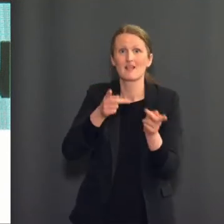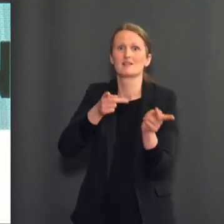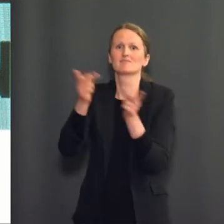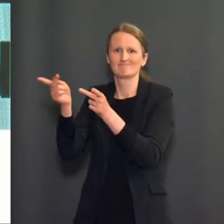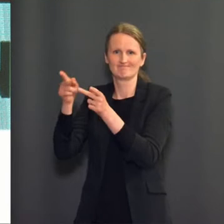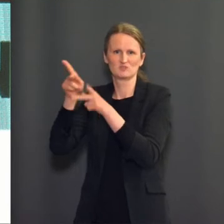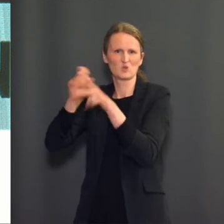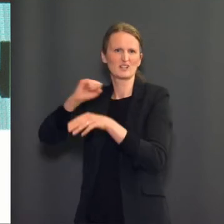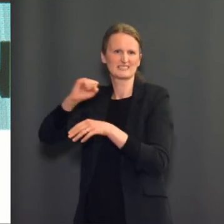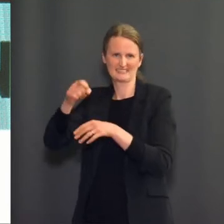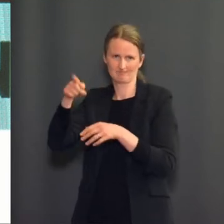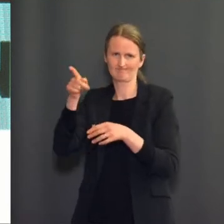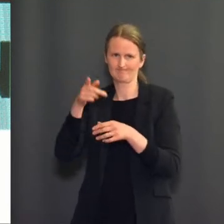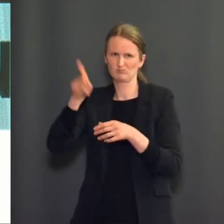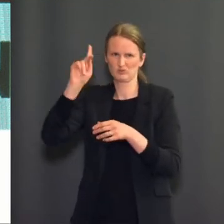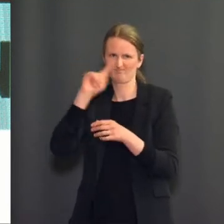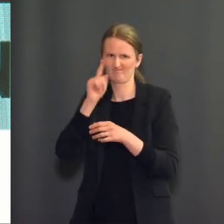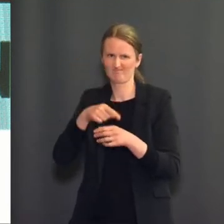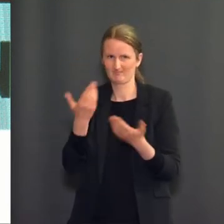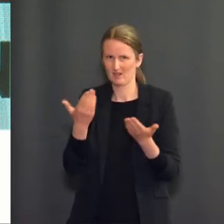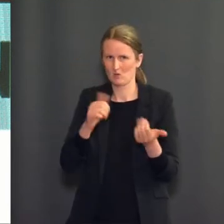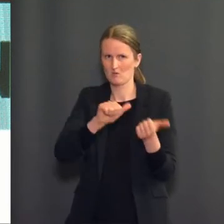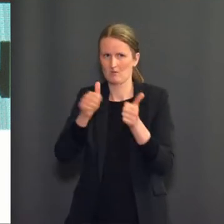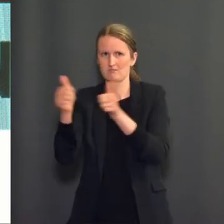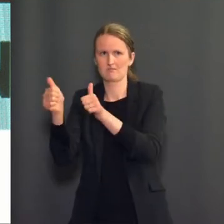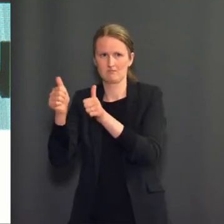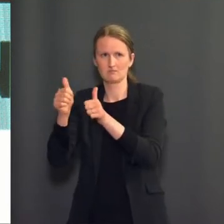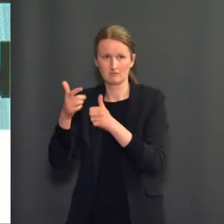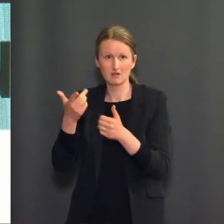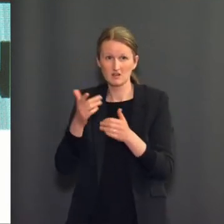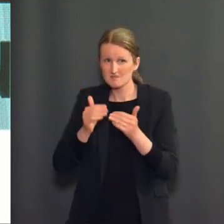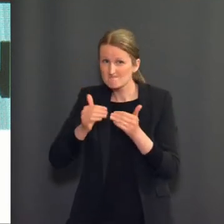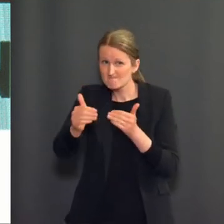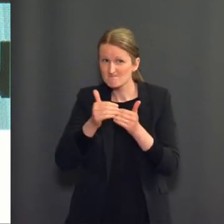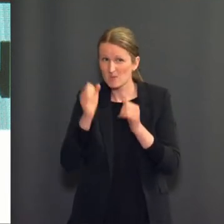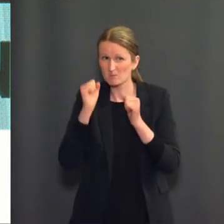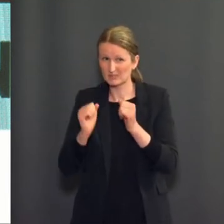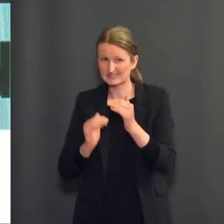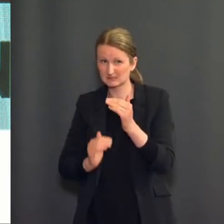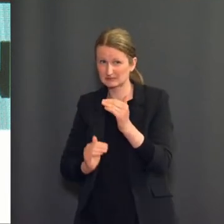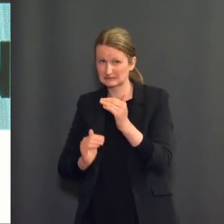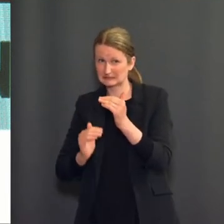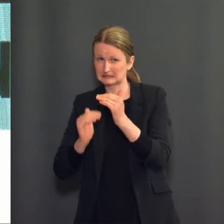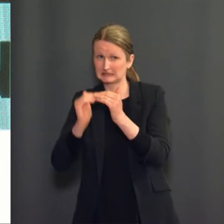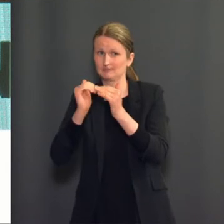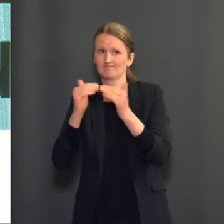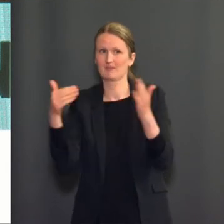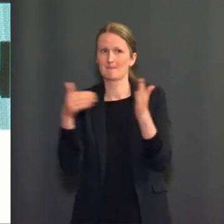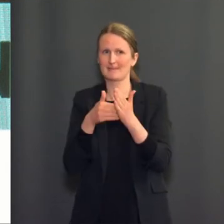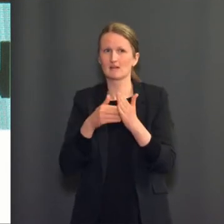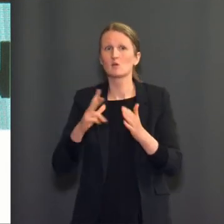seuil de 1000 patients aux soins intensifs dans une semaine.